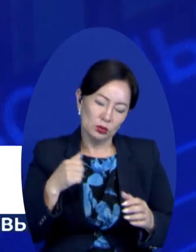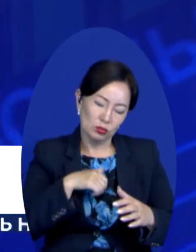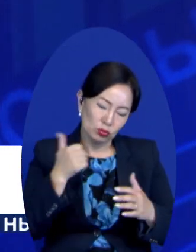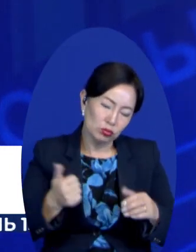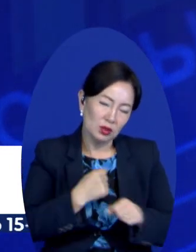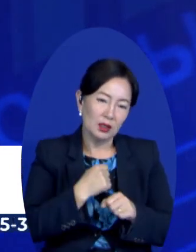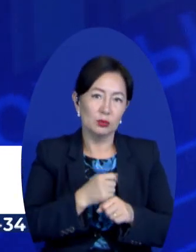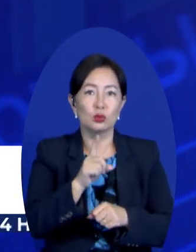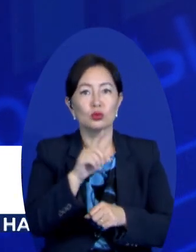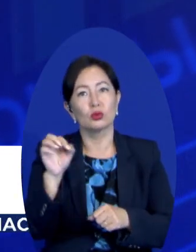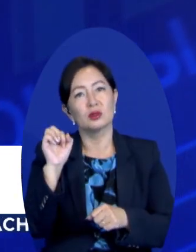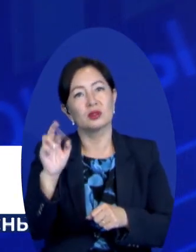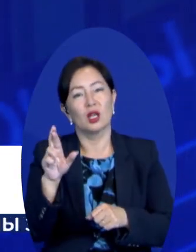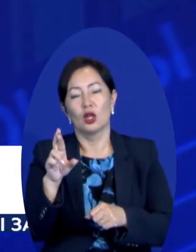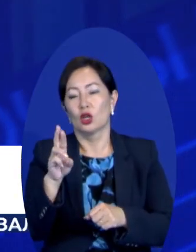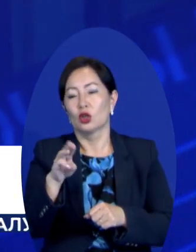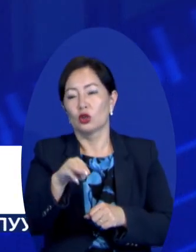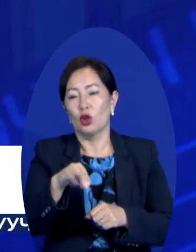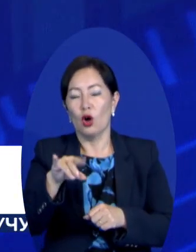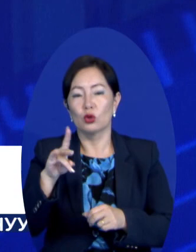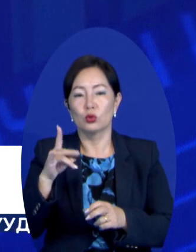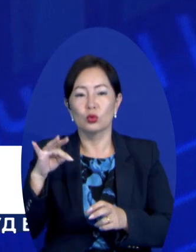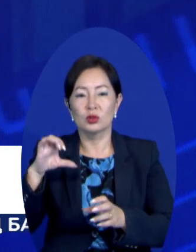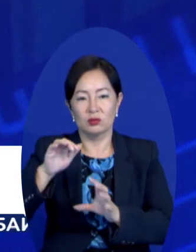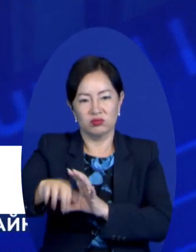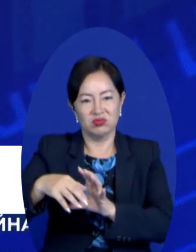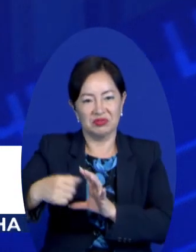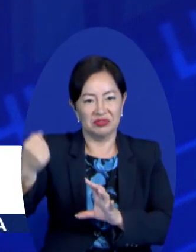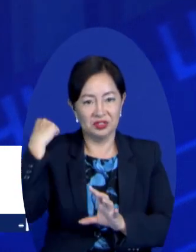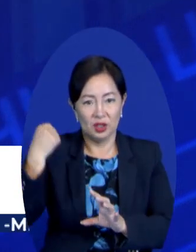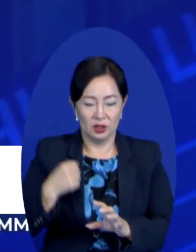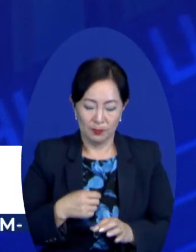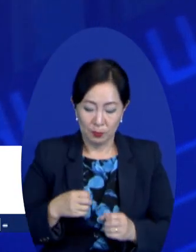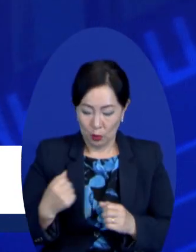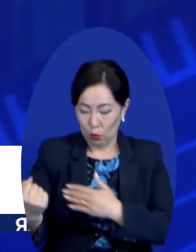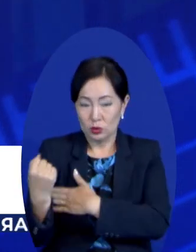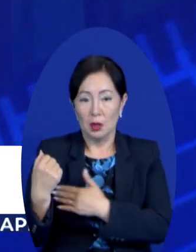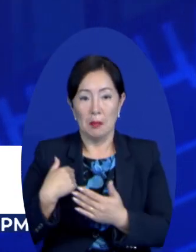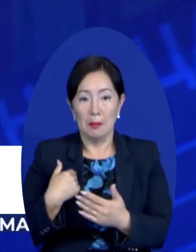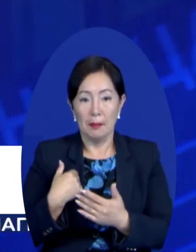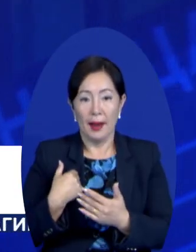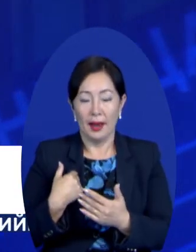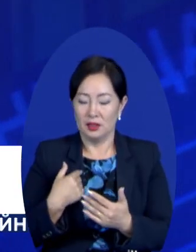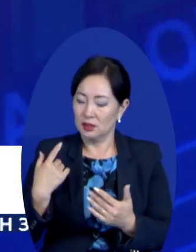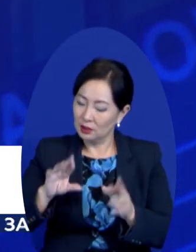юм бол 100 гаруй сая тонн нүүрсийг бид нэр олборлох хүчин чадал нь бол бий болсон. Тэгэхээр энэ хэмжээгээрээ бид